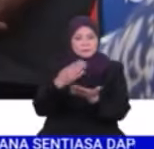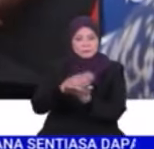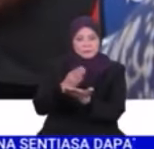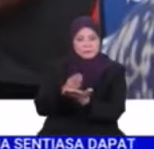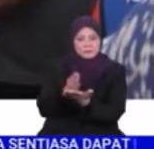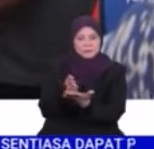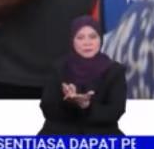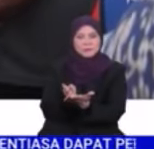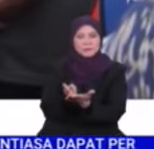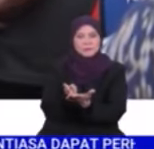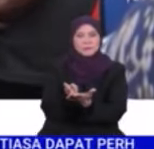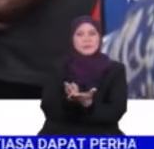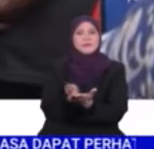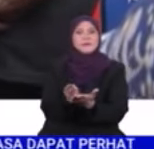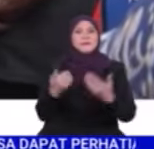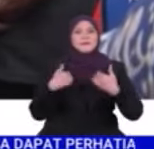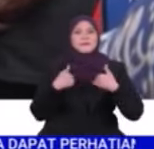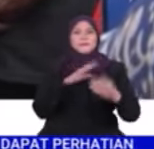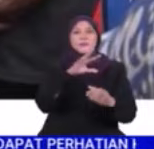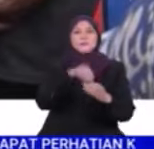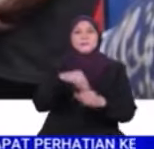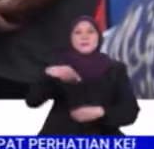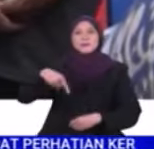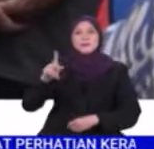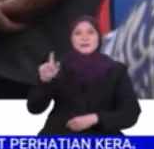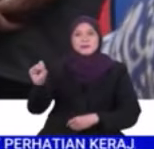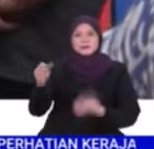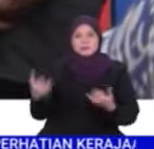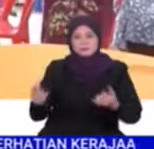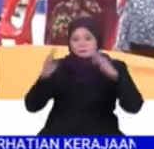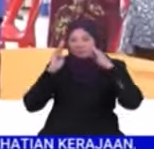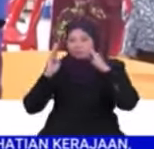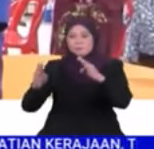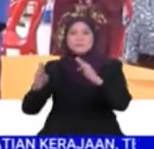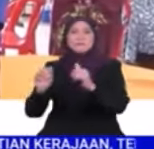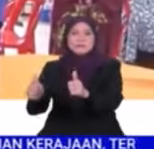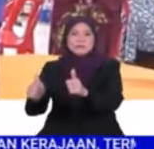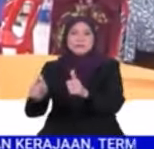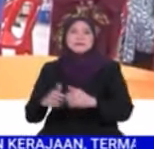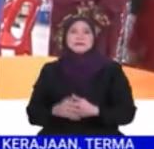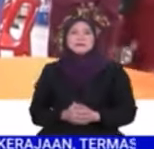bajet, perkara yang melibatkan PKS diberikan perhatian.